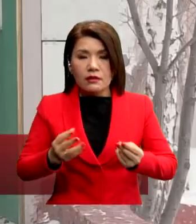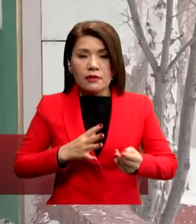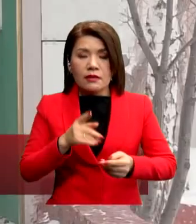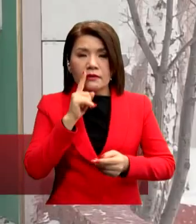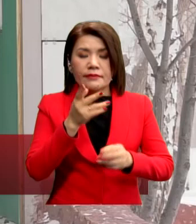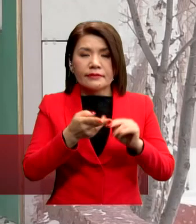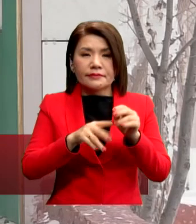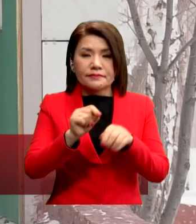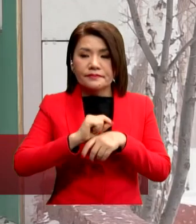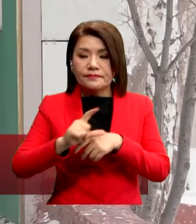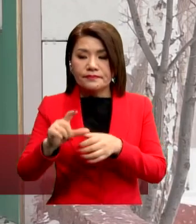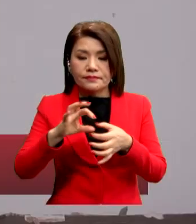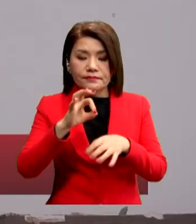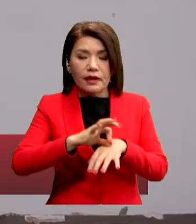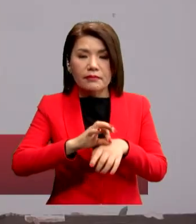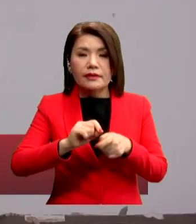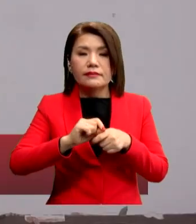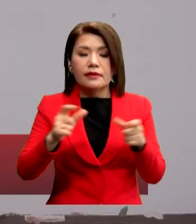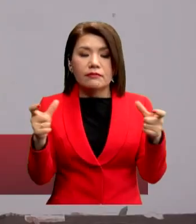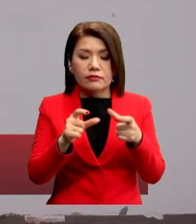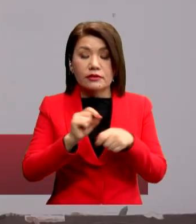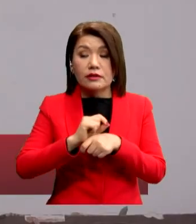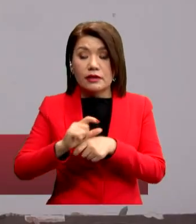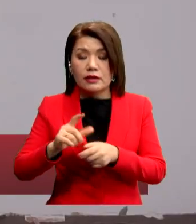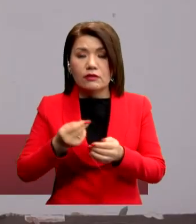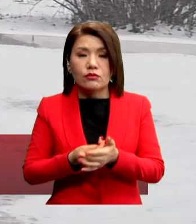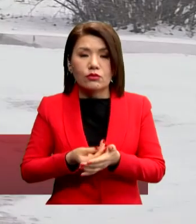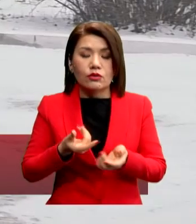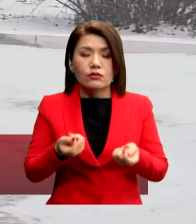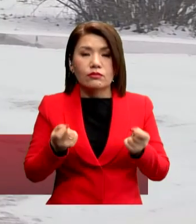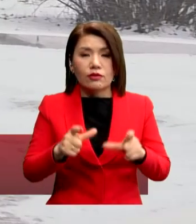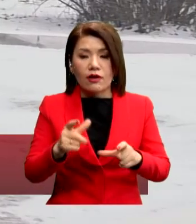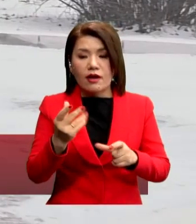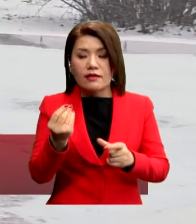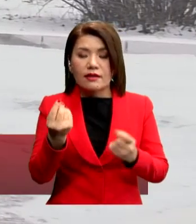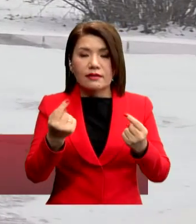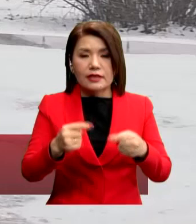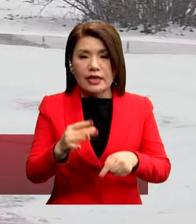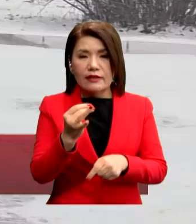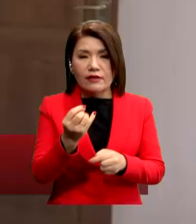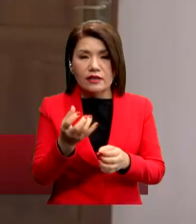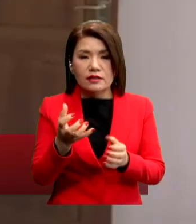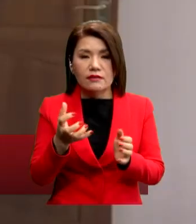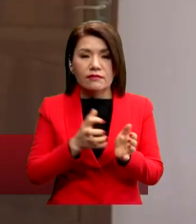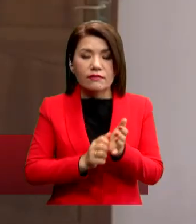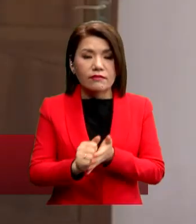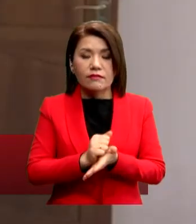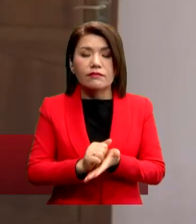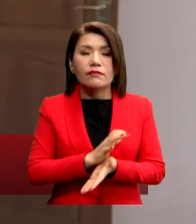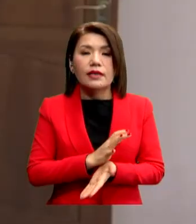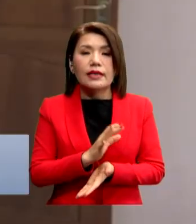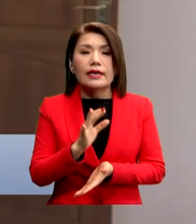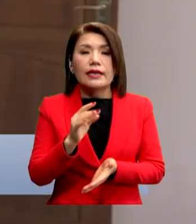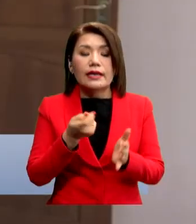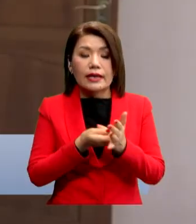жылы пандемия басталып, одан кейін қымбатшылық қысып, сол кездегі бекітілген бағаны инфляция жеп қойды. Тамақтандыру тарифі